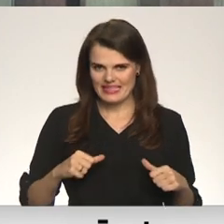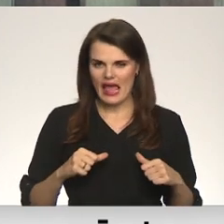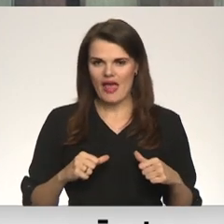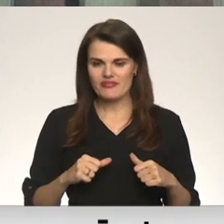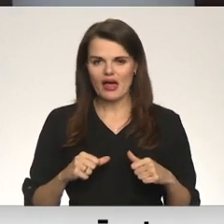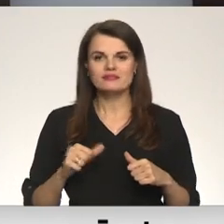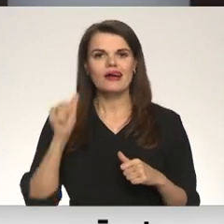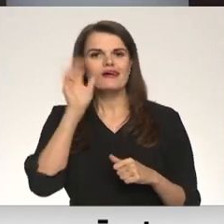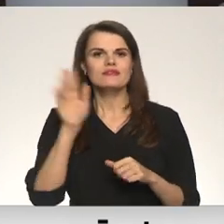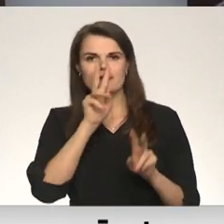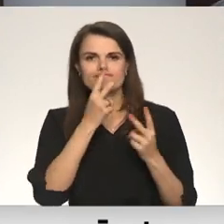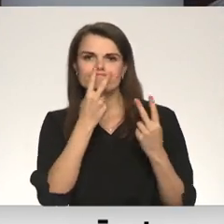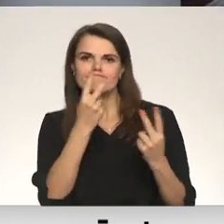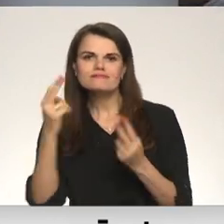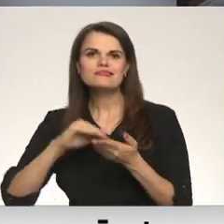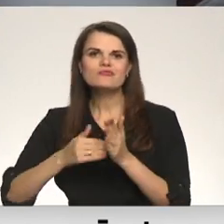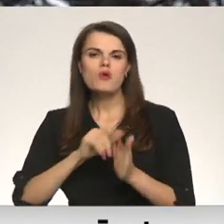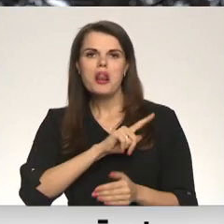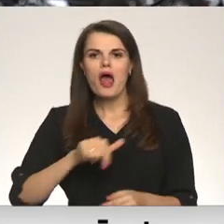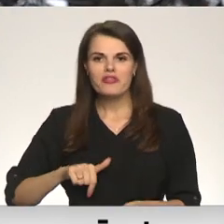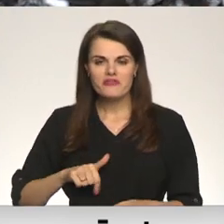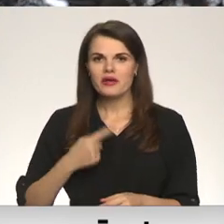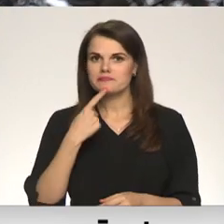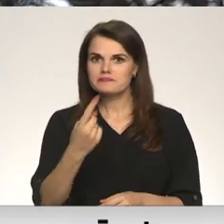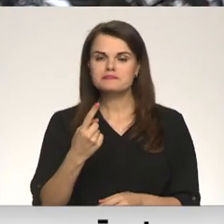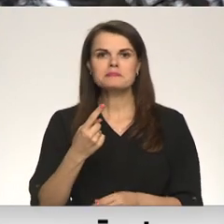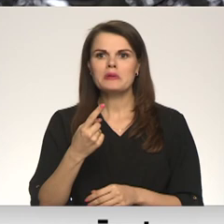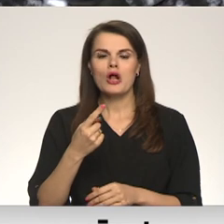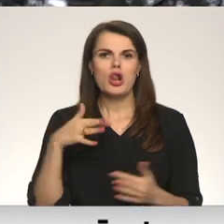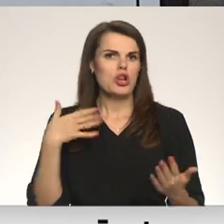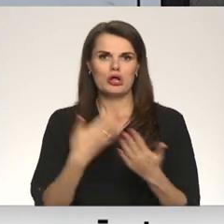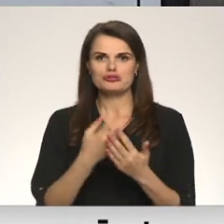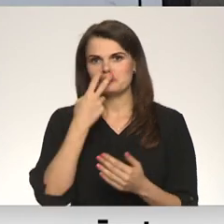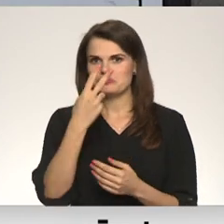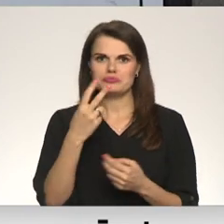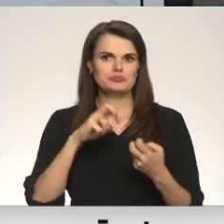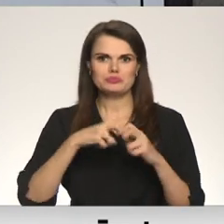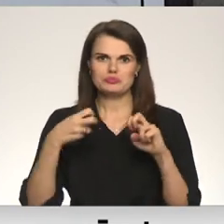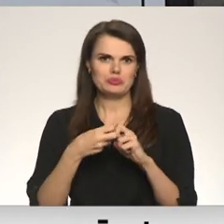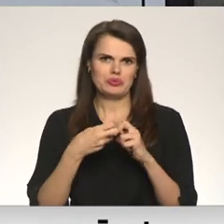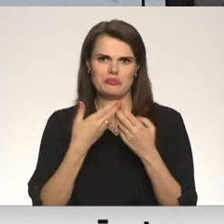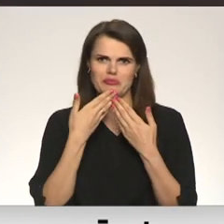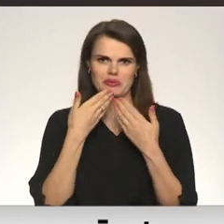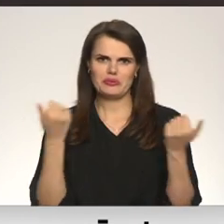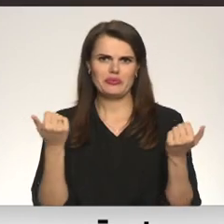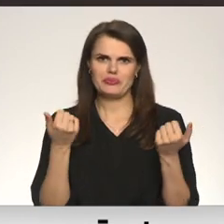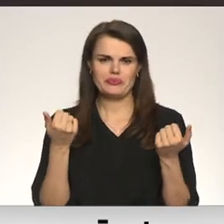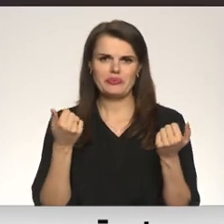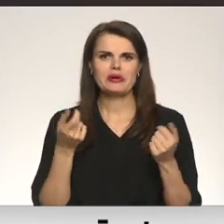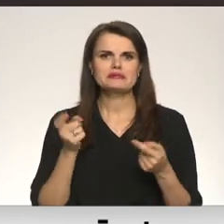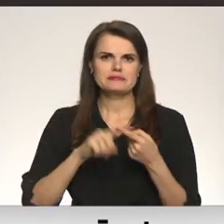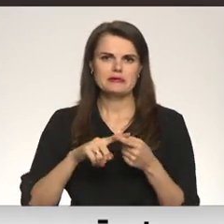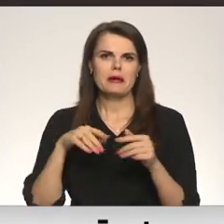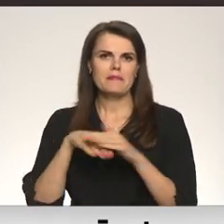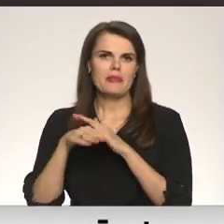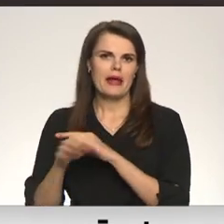situāciju Latvijā, nevienā pilsētā vai novadā bēgļu pieplūduma dēļ līdz šim nav konstatējis, ka būtu būtiski pasliktinājusies valsts